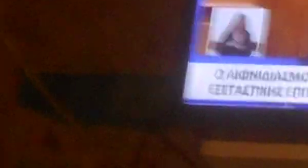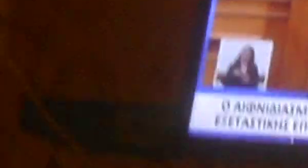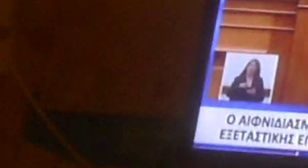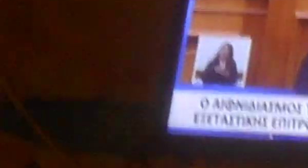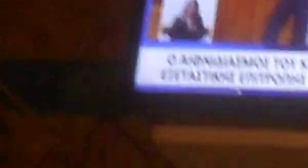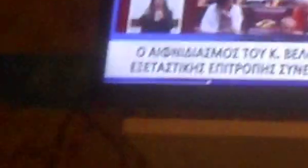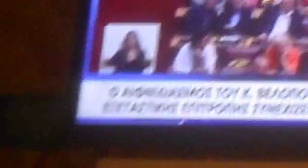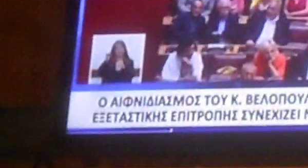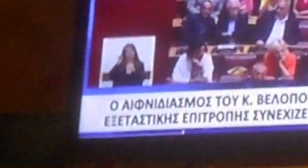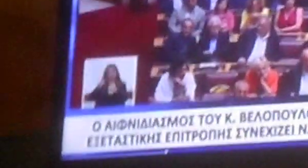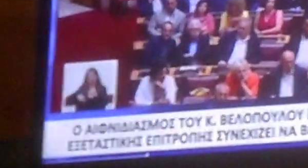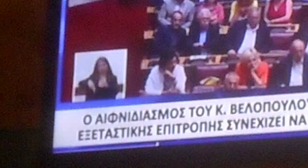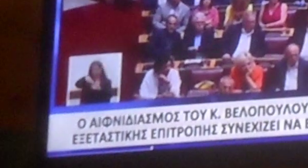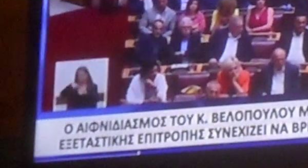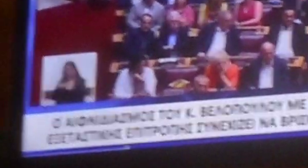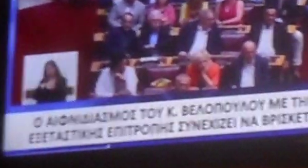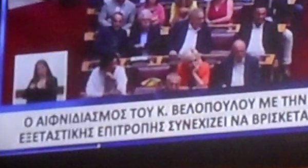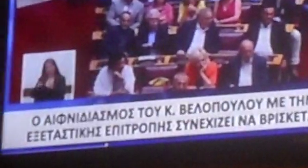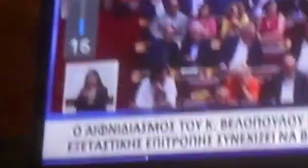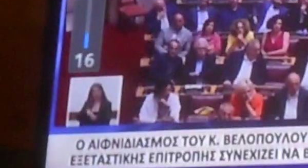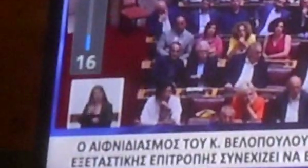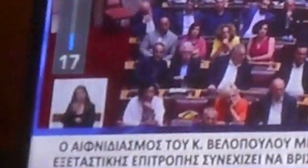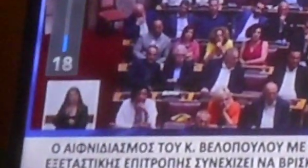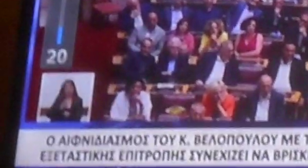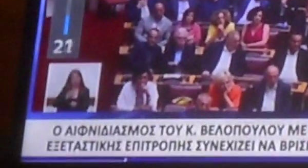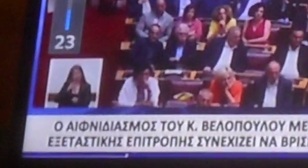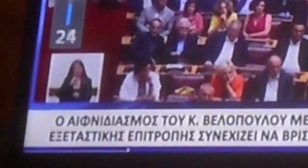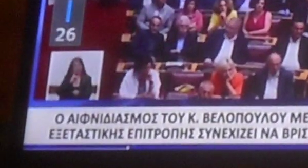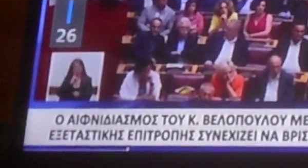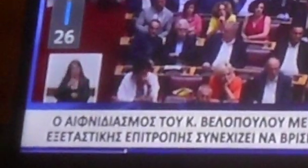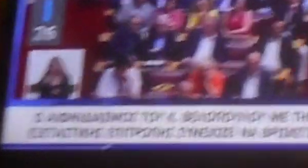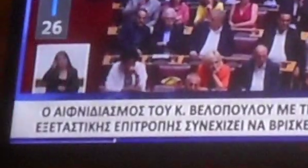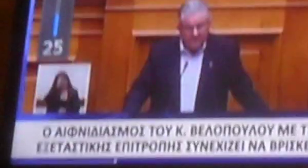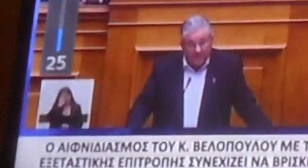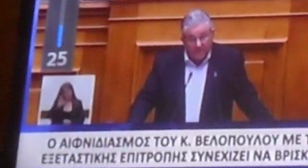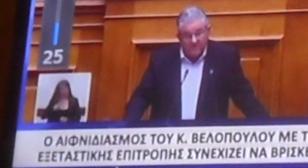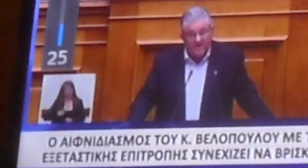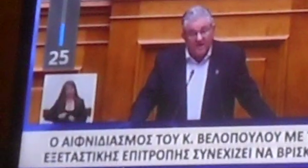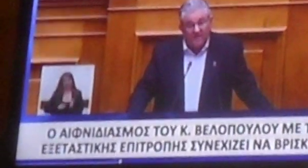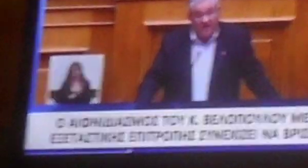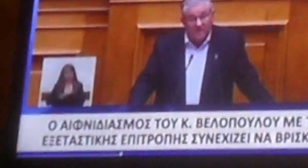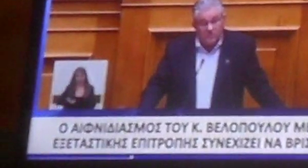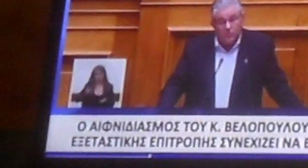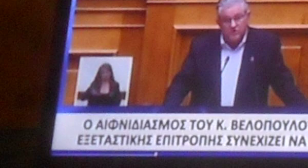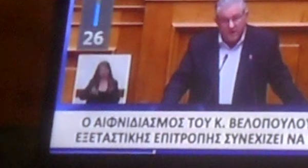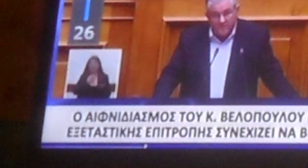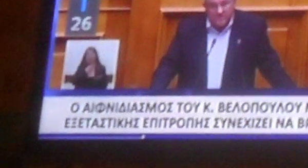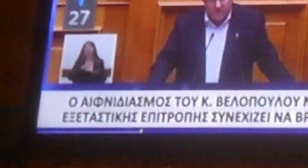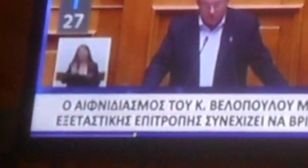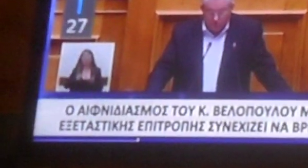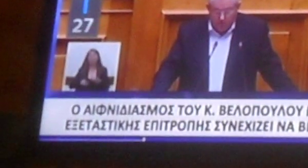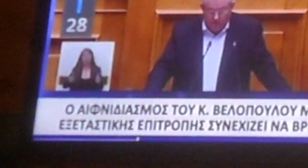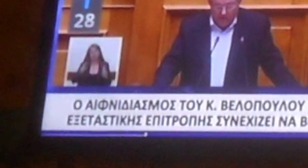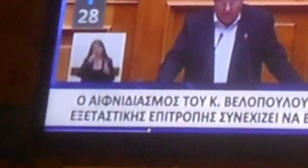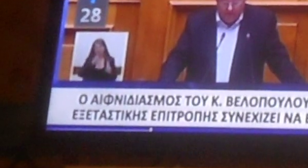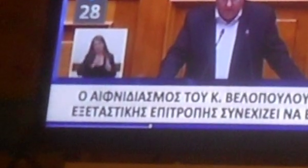το κατάλαβα. Θα μπει στη μέση ο εγωισμός. Θα πρέπει να ρωτήσουμε το Δομοκό για να δώσει τη συγκατάθεσή